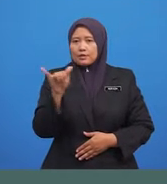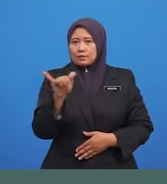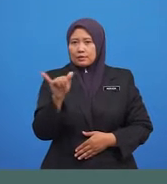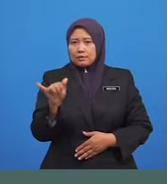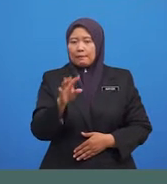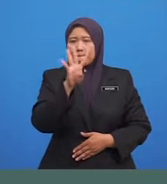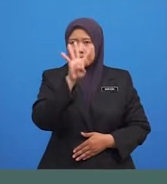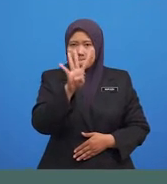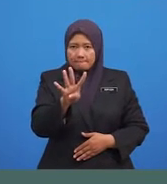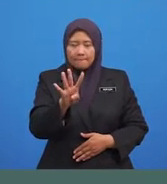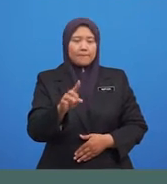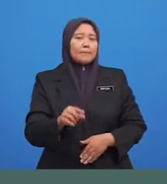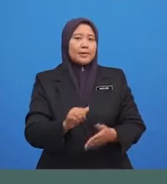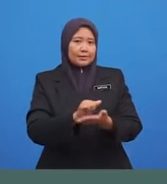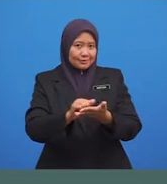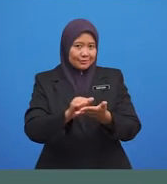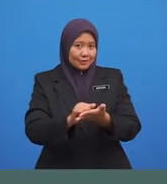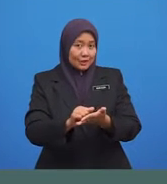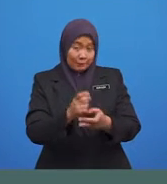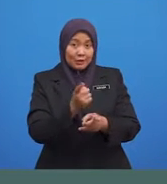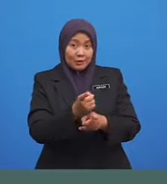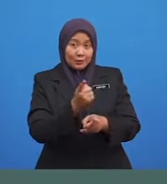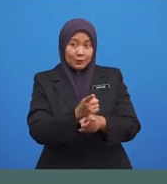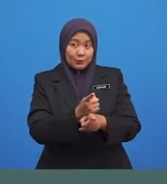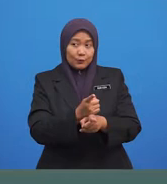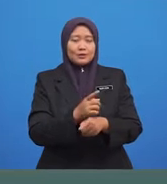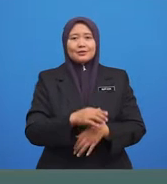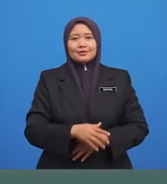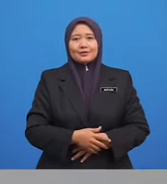4 getah pemadam. Betul tak, murid-murid?